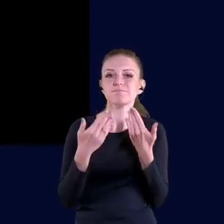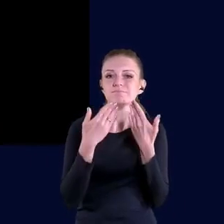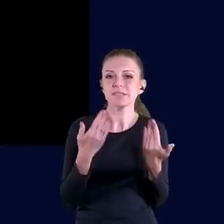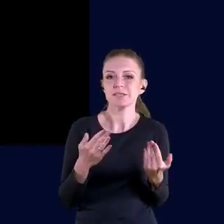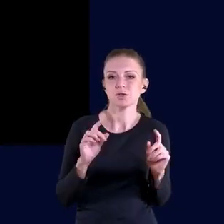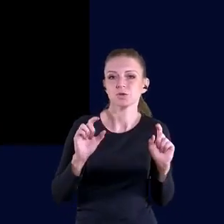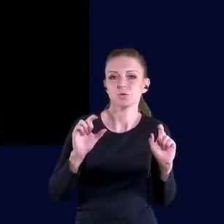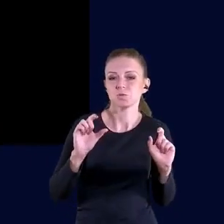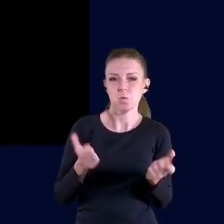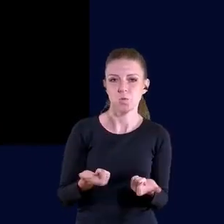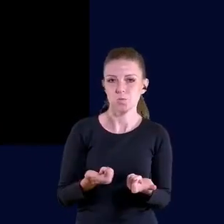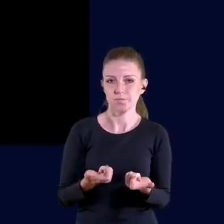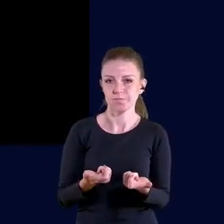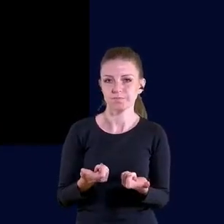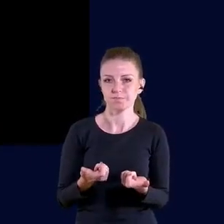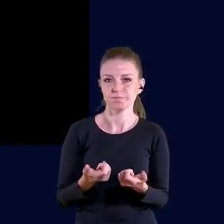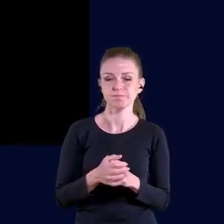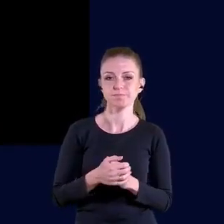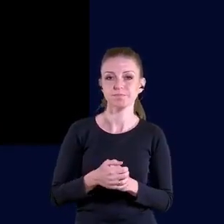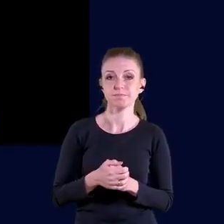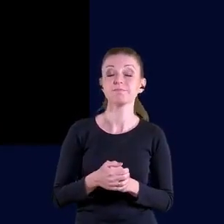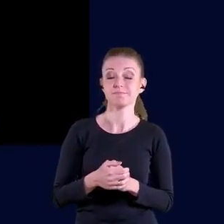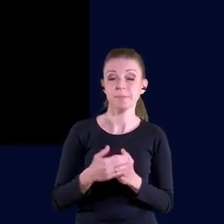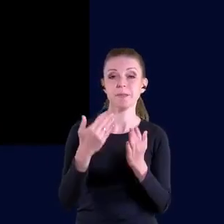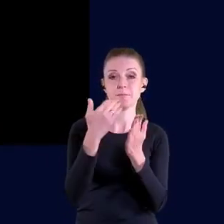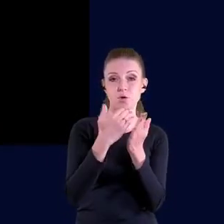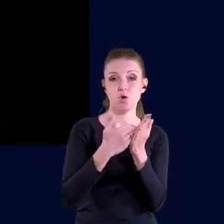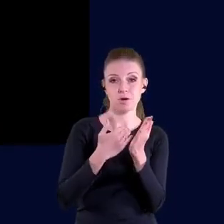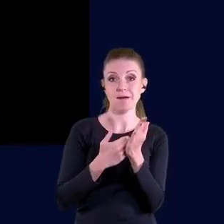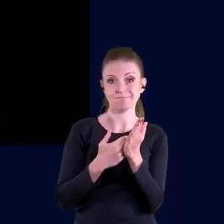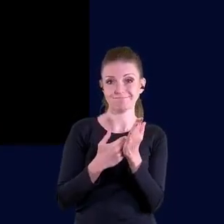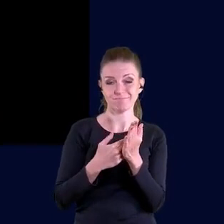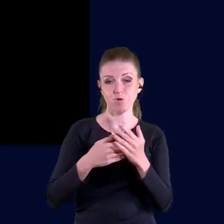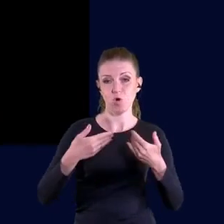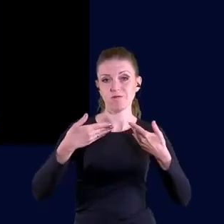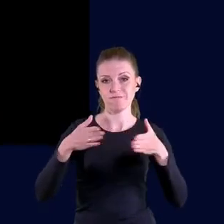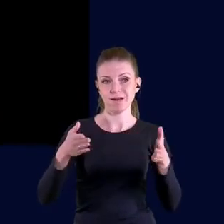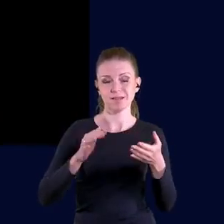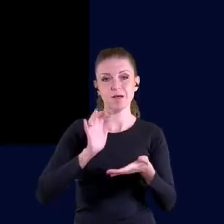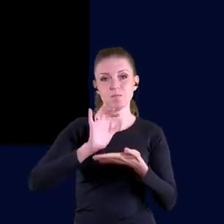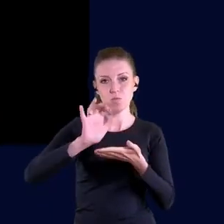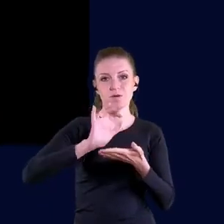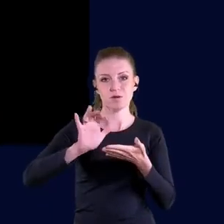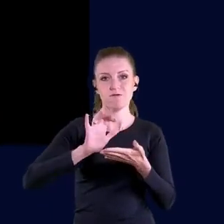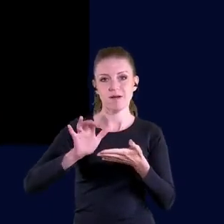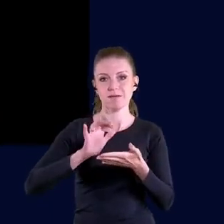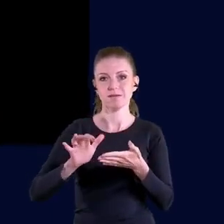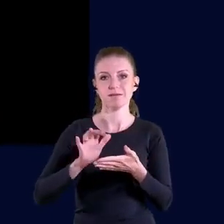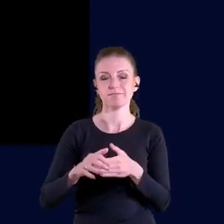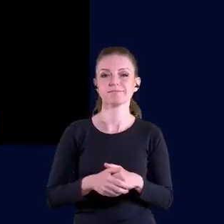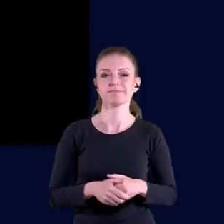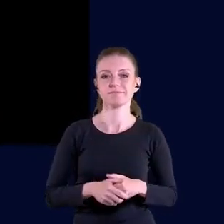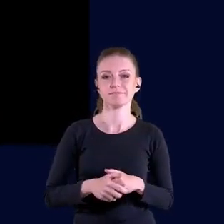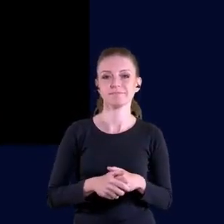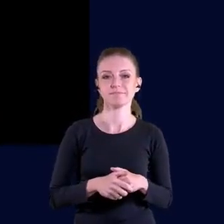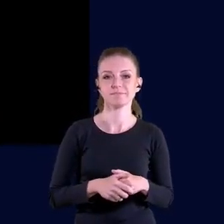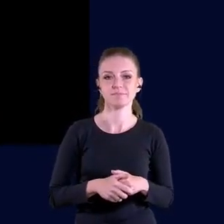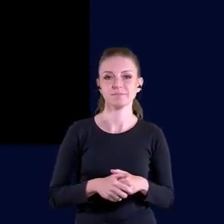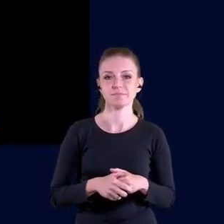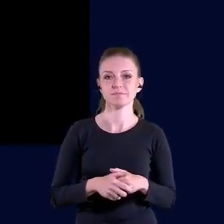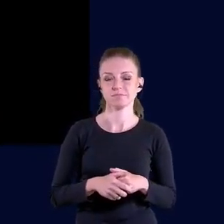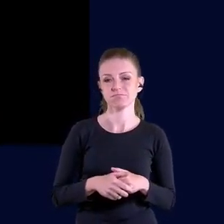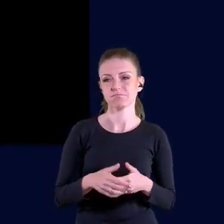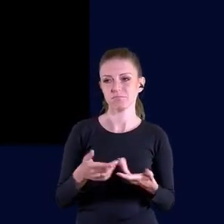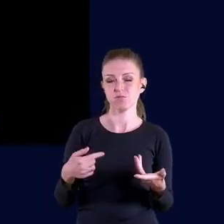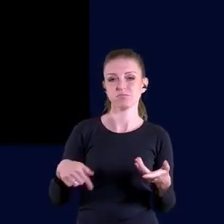tego tego wzrostu jest program otwartego publikowania wezmę wierze i Sprinterze i po